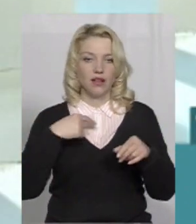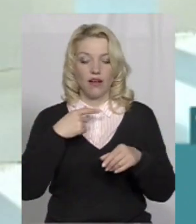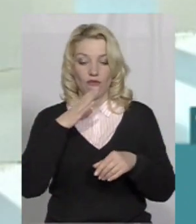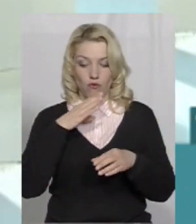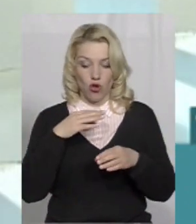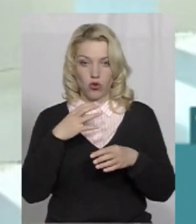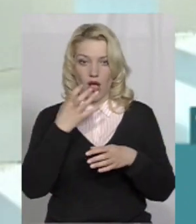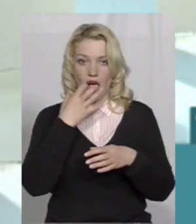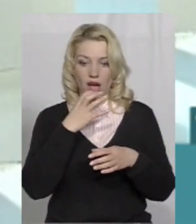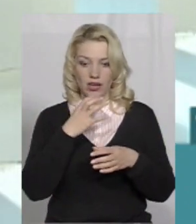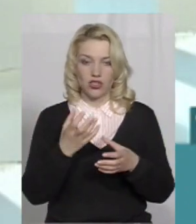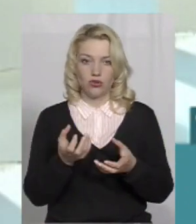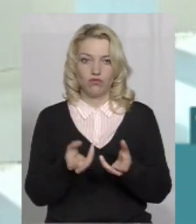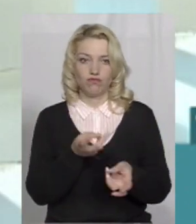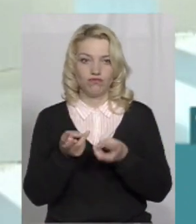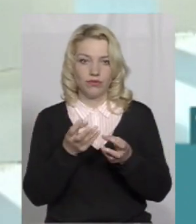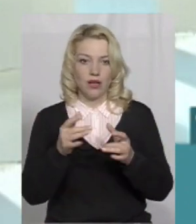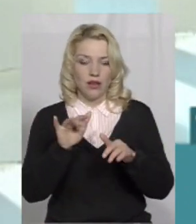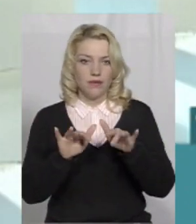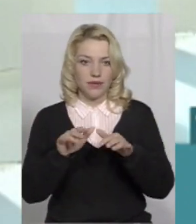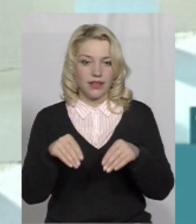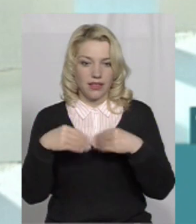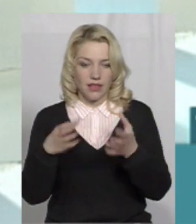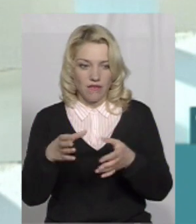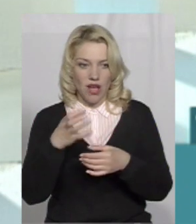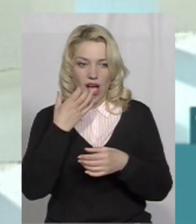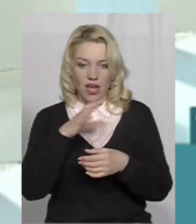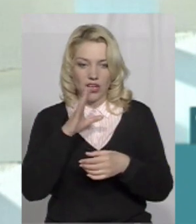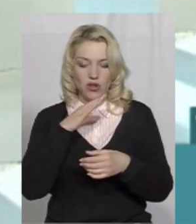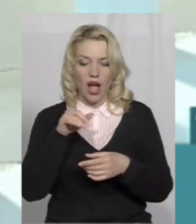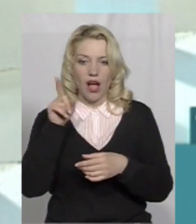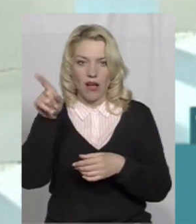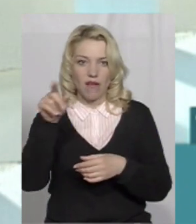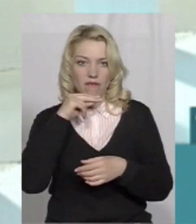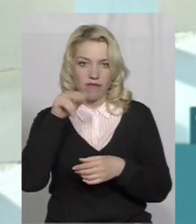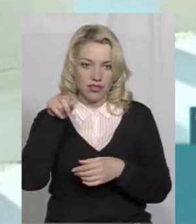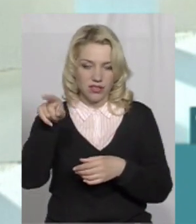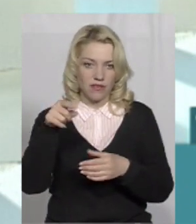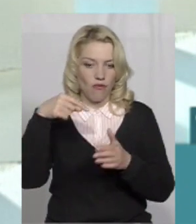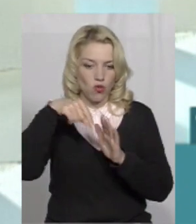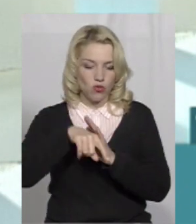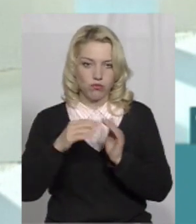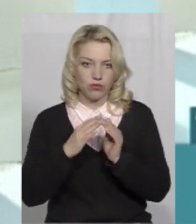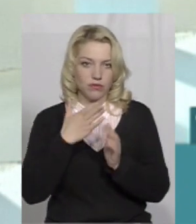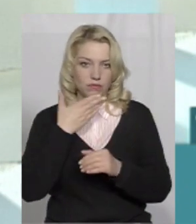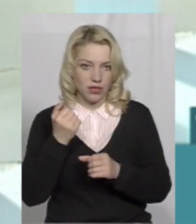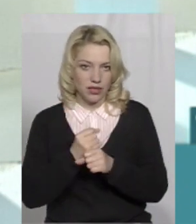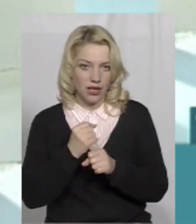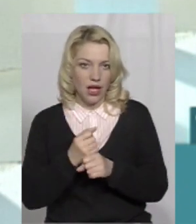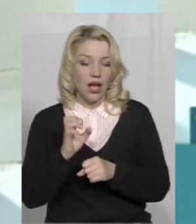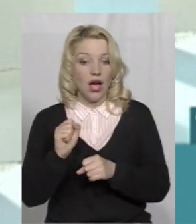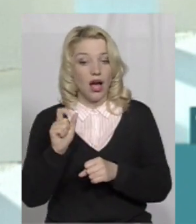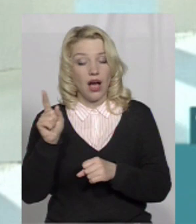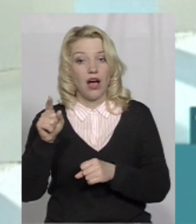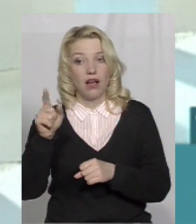нагрів, внутрішньобудинкову систему не обслужив управитель, так? І те саме управитель каже,